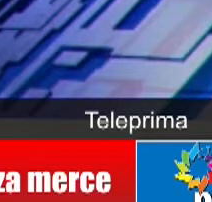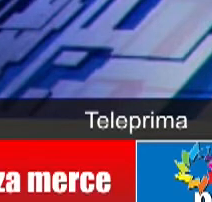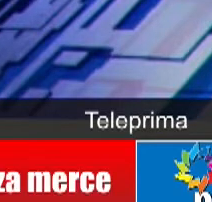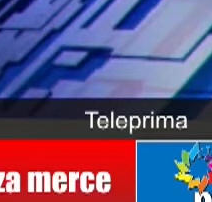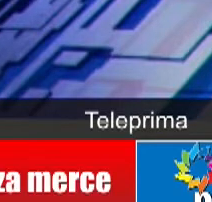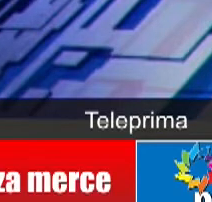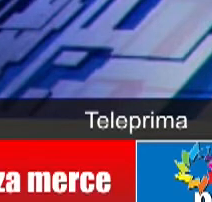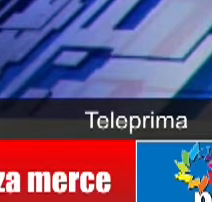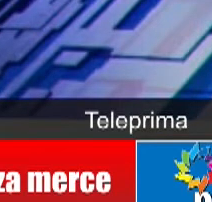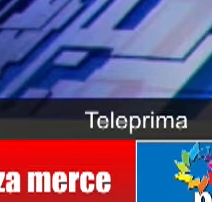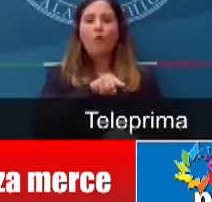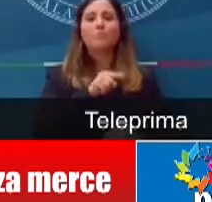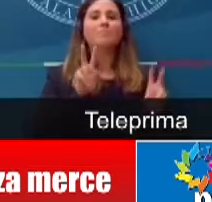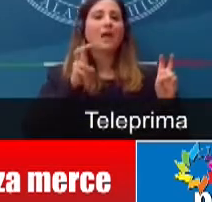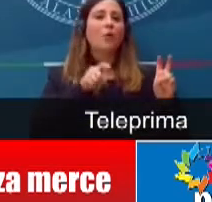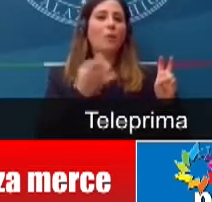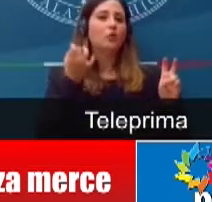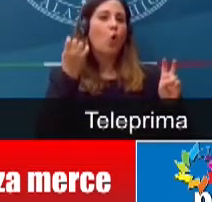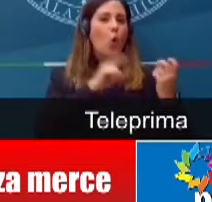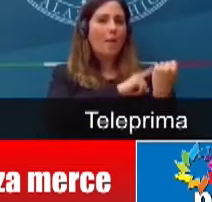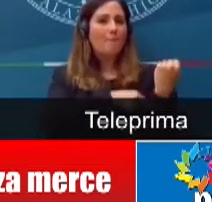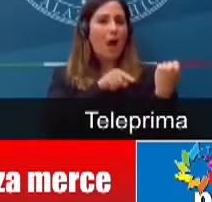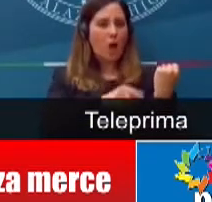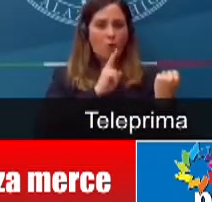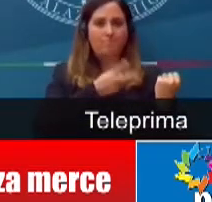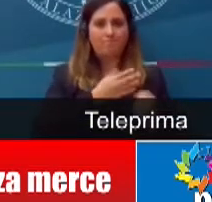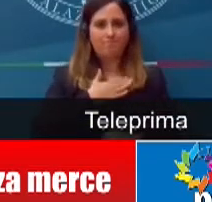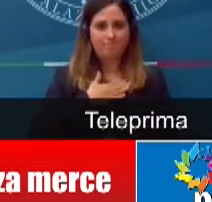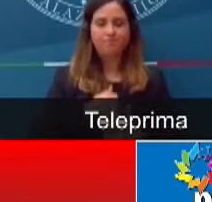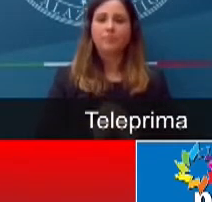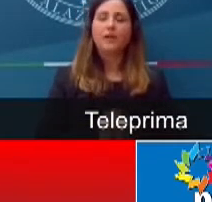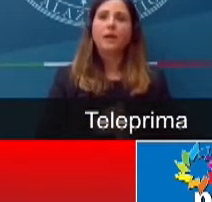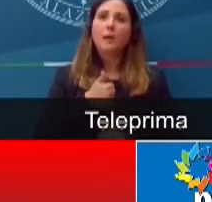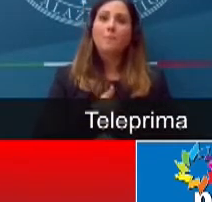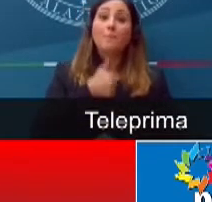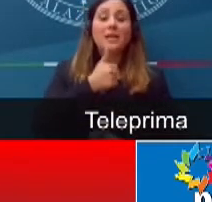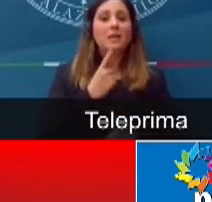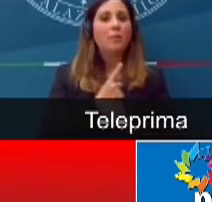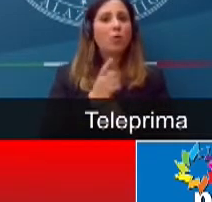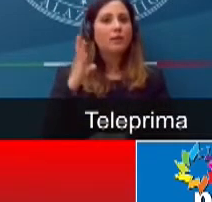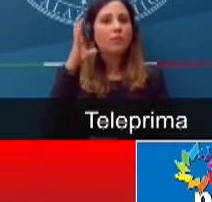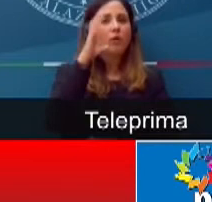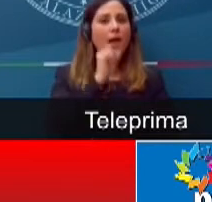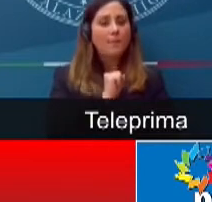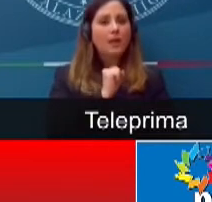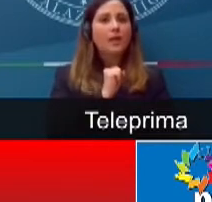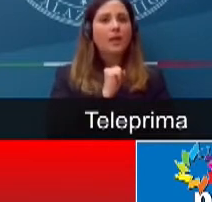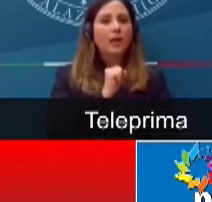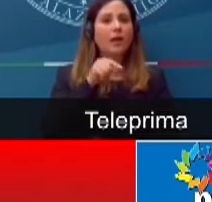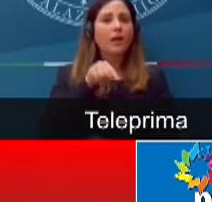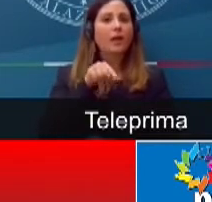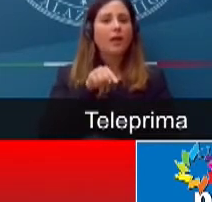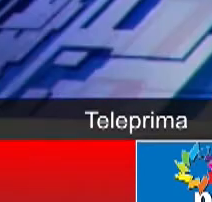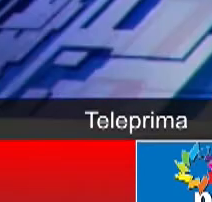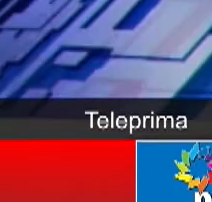vaccino AstraZeneca attaccando anche coloro che hanno deciso di saltare la fila per ottenere una